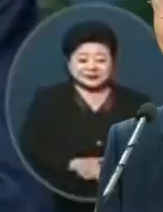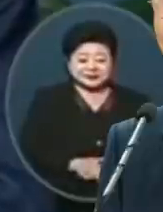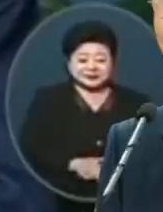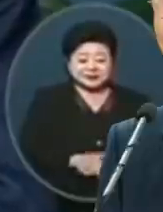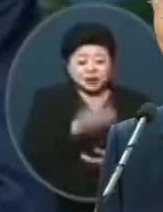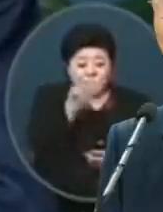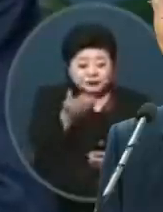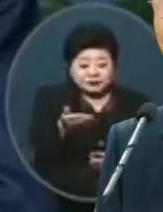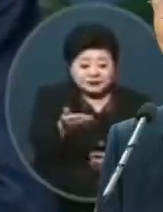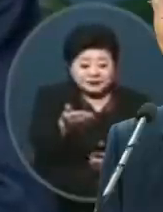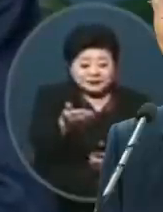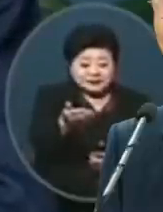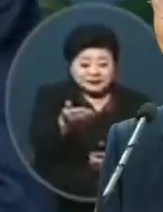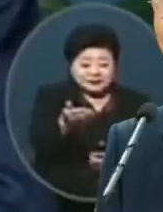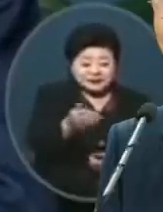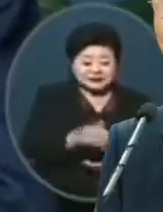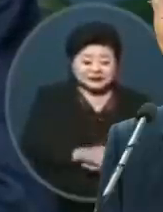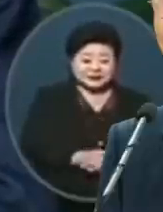여러분은